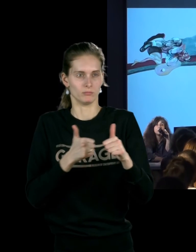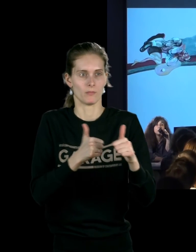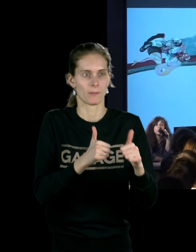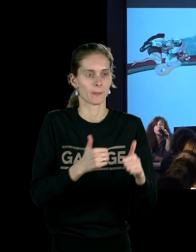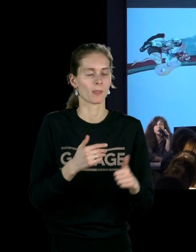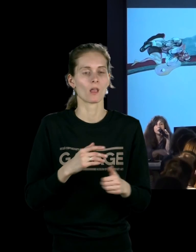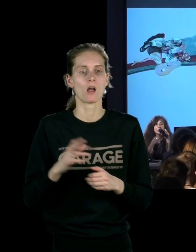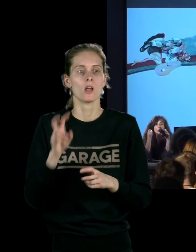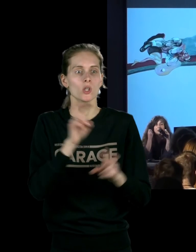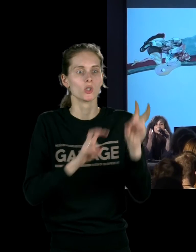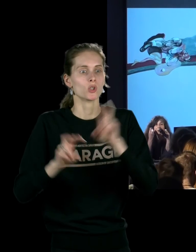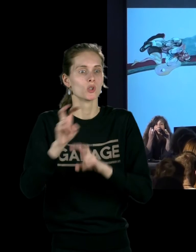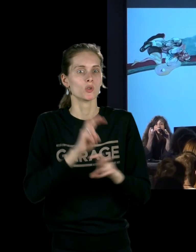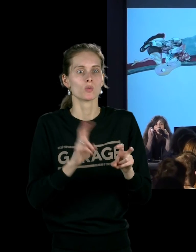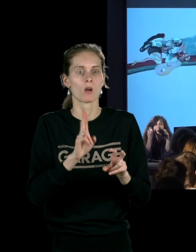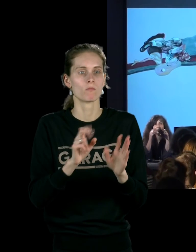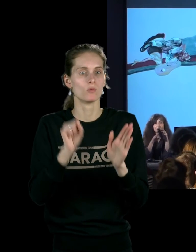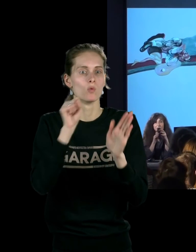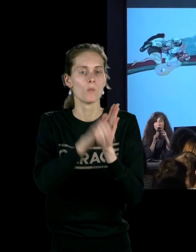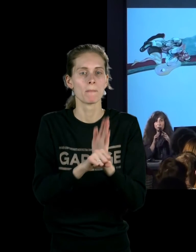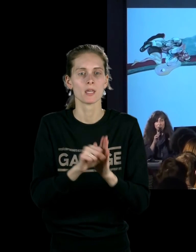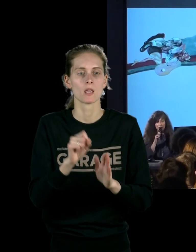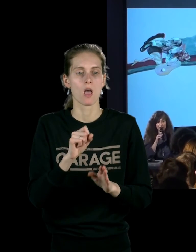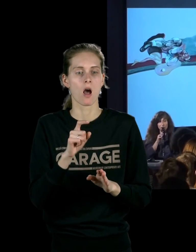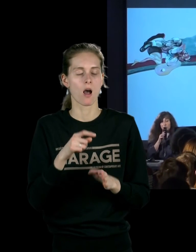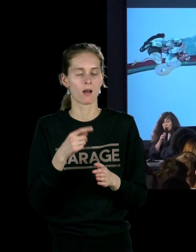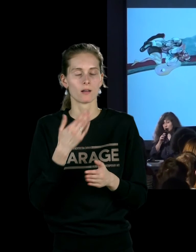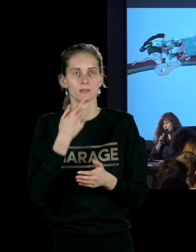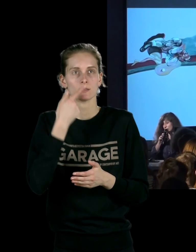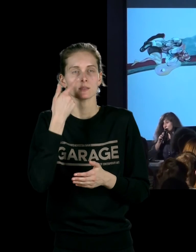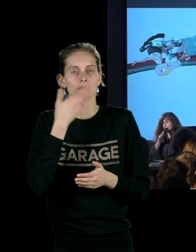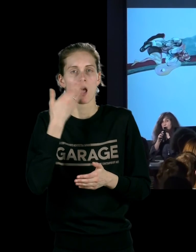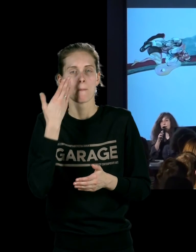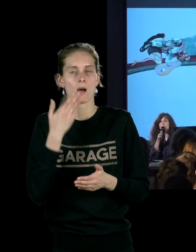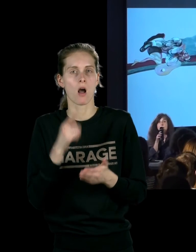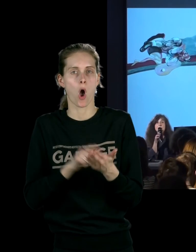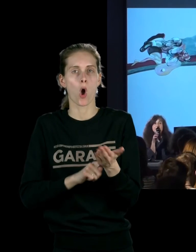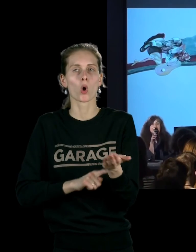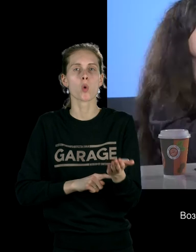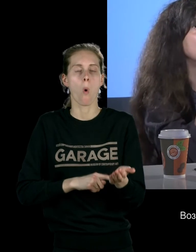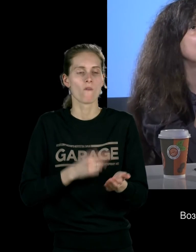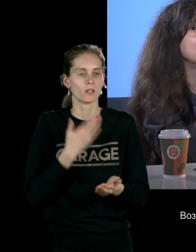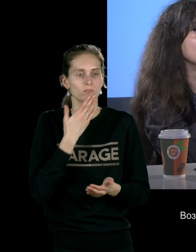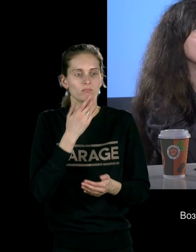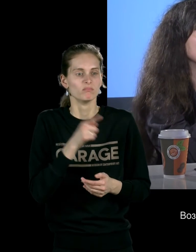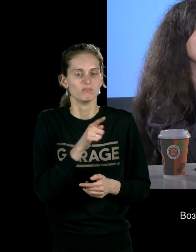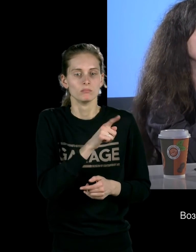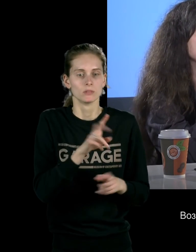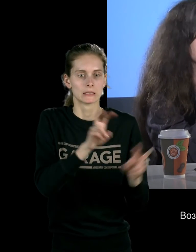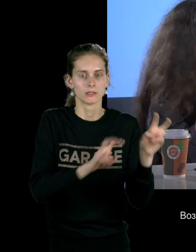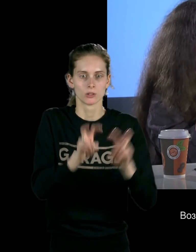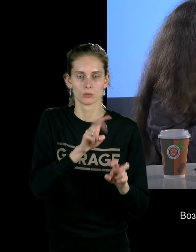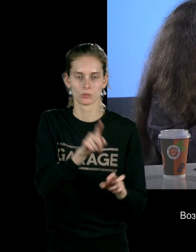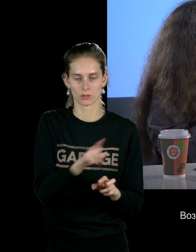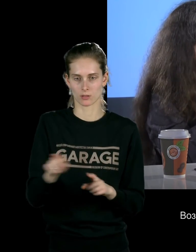по запаху крови. По следу крови, это действительно есть это цитата из Эсхила, из античности, вот эти вот